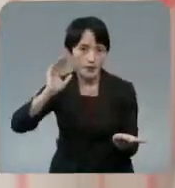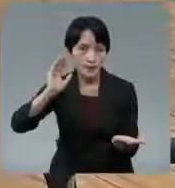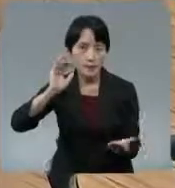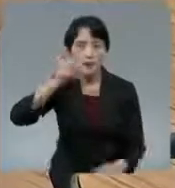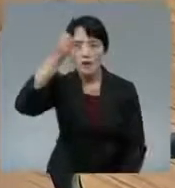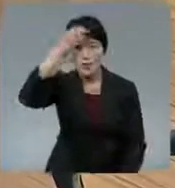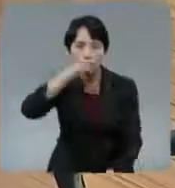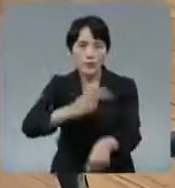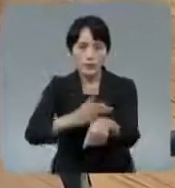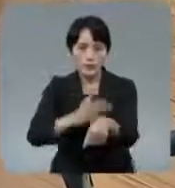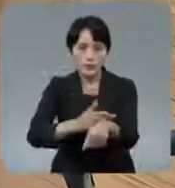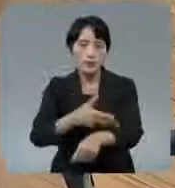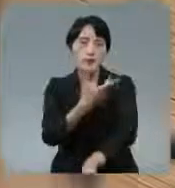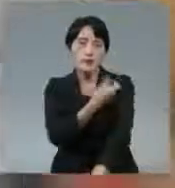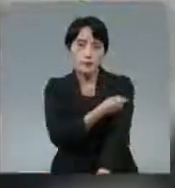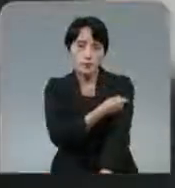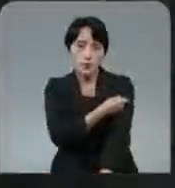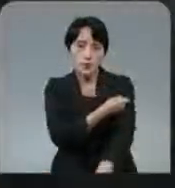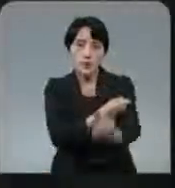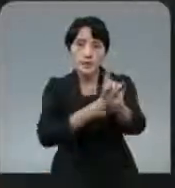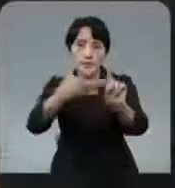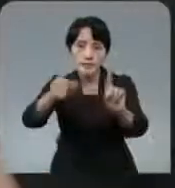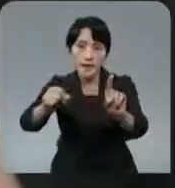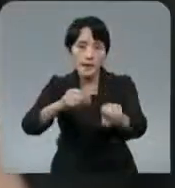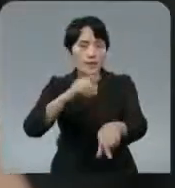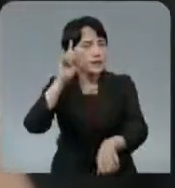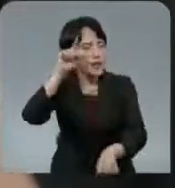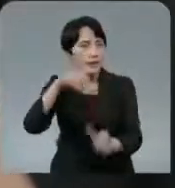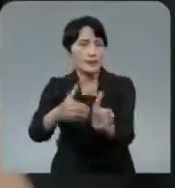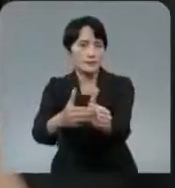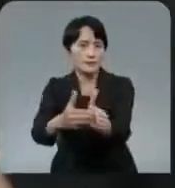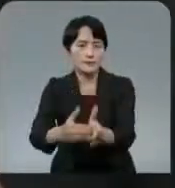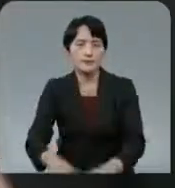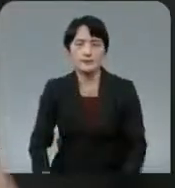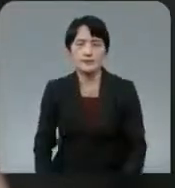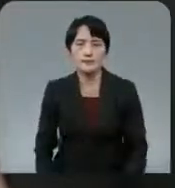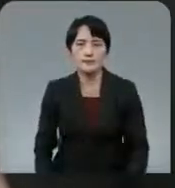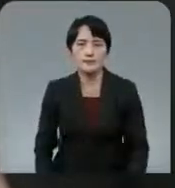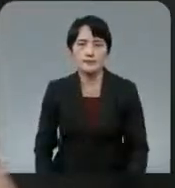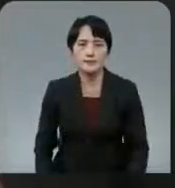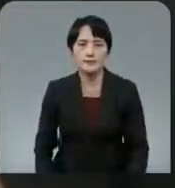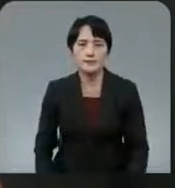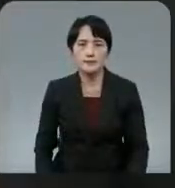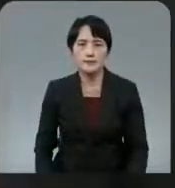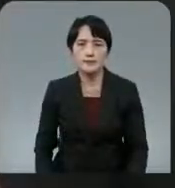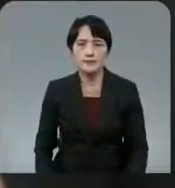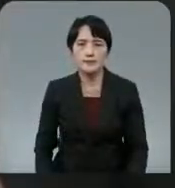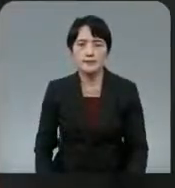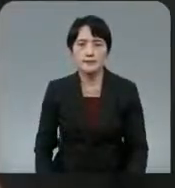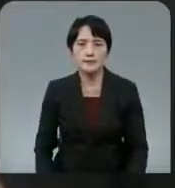проблем за минувшие сутки 1065 человек выписанный из стационаров по окончании лечения